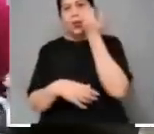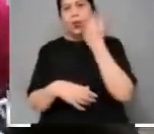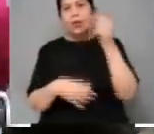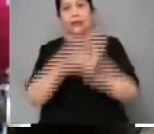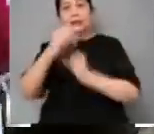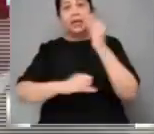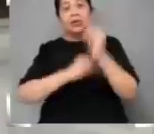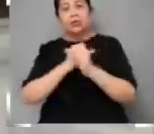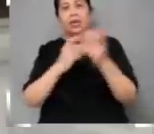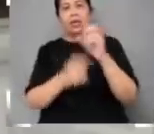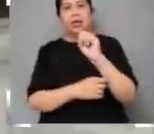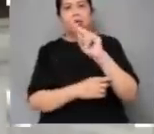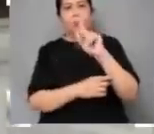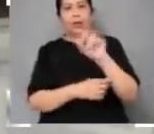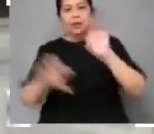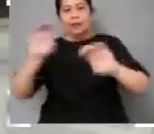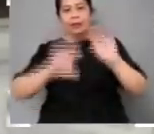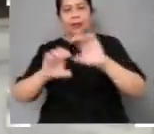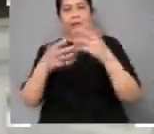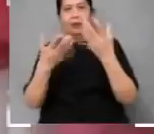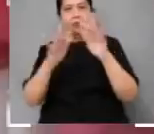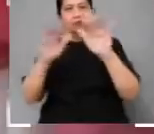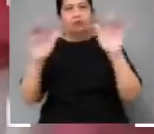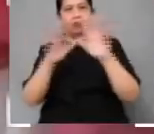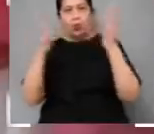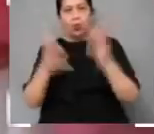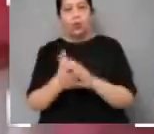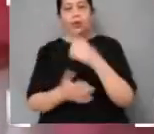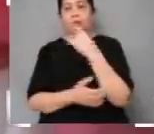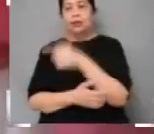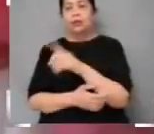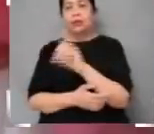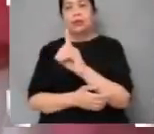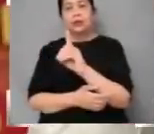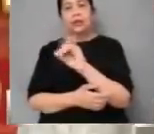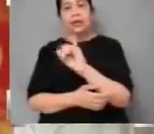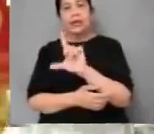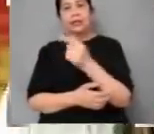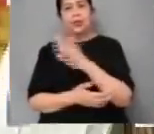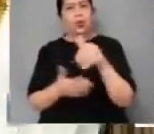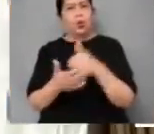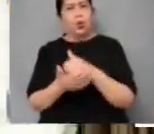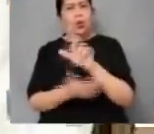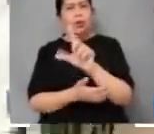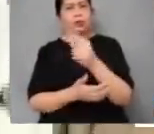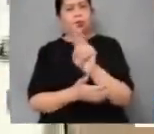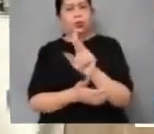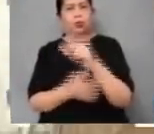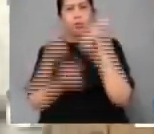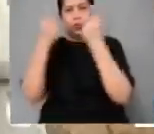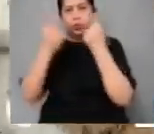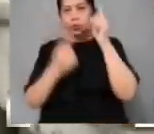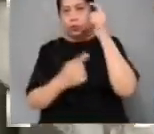ng mga chemical na ito. Inatasan ng Department of Interior and Local Government ang lahat ng local government units at concerned government agencies